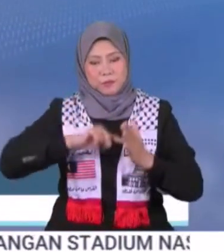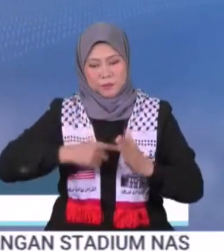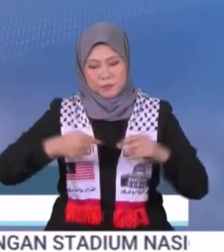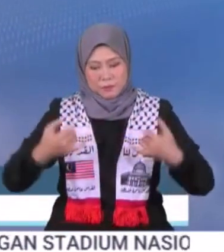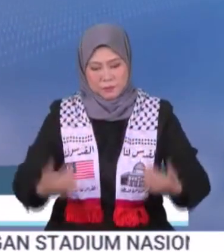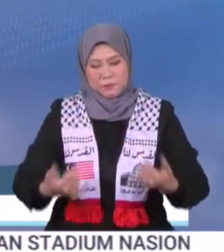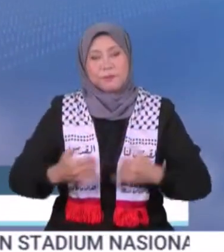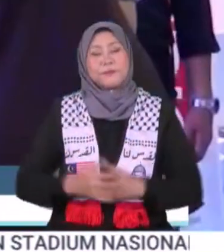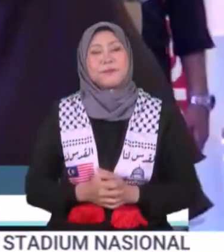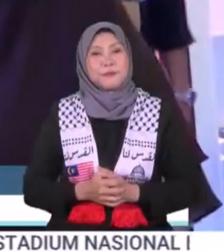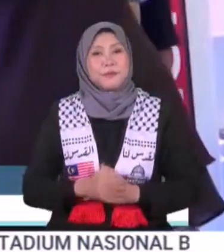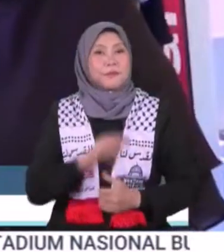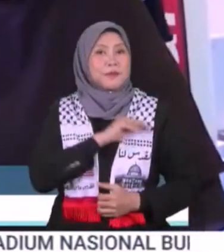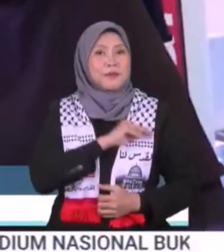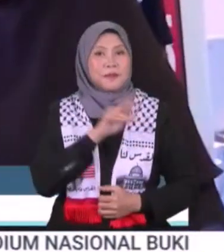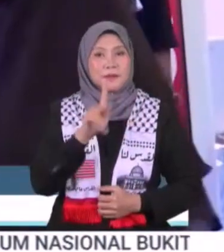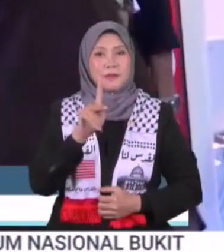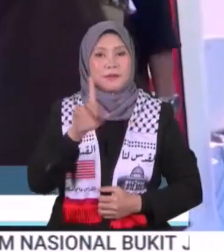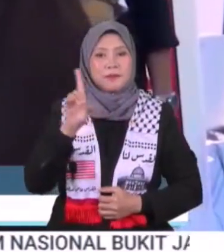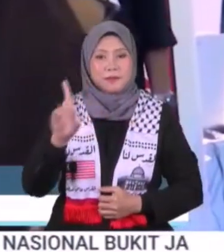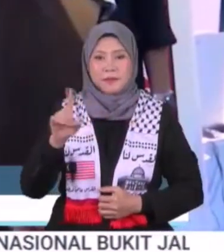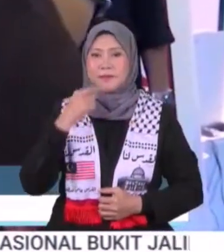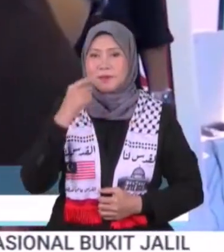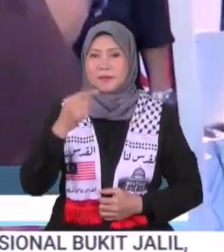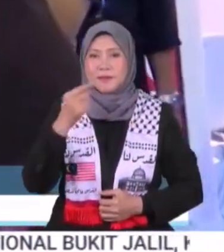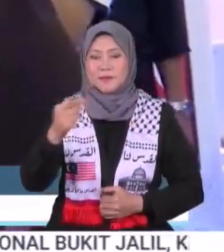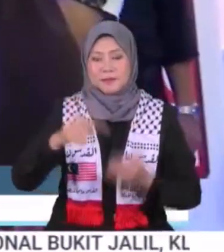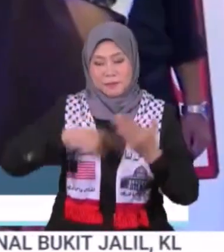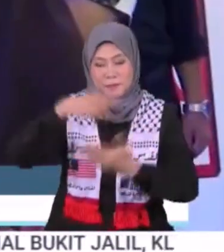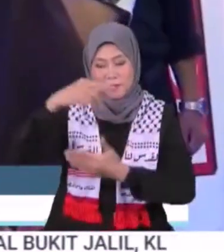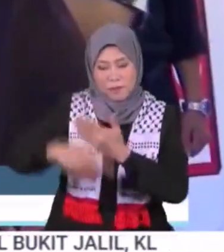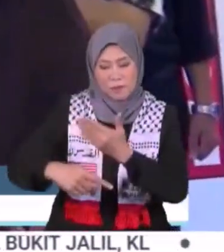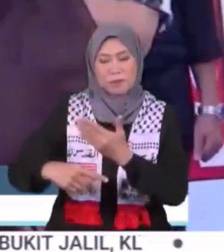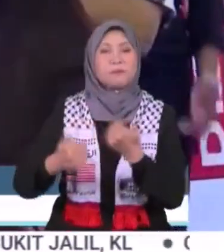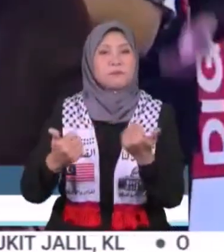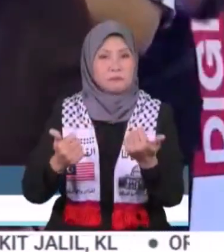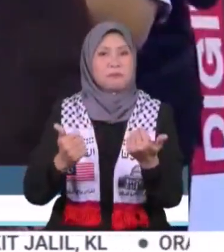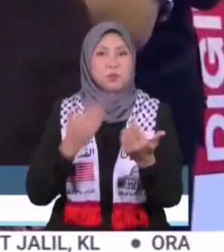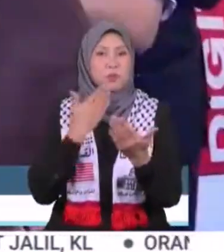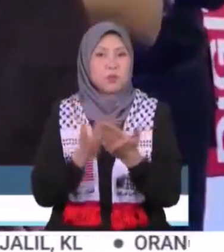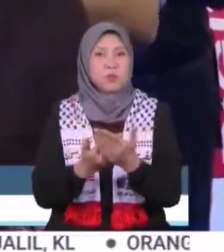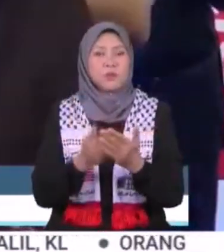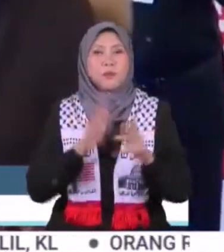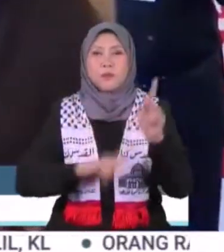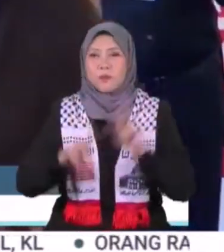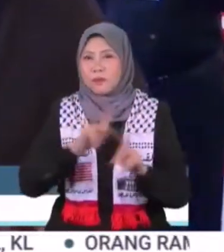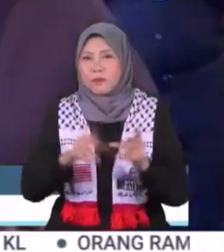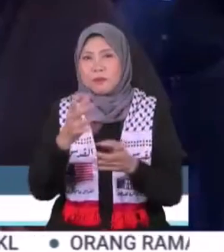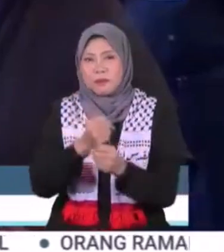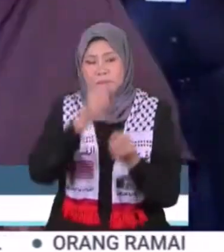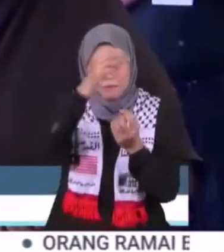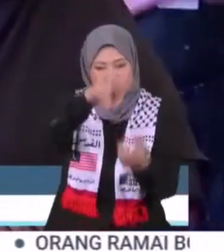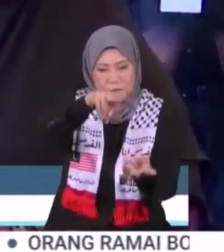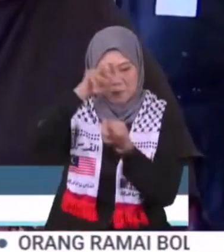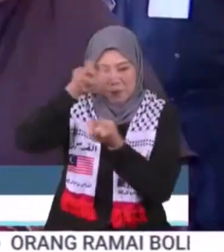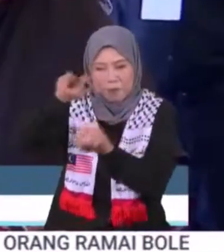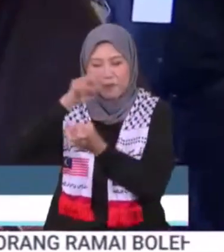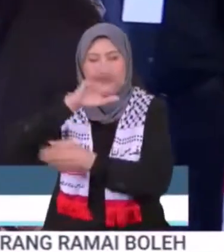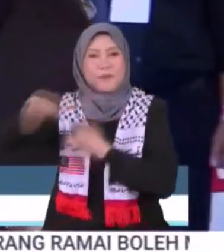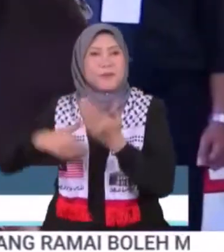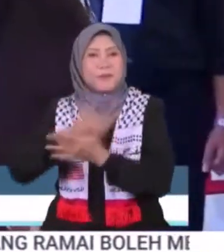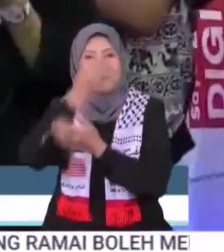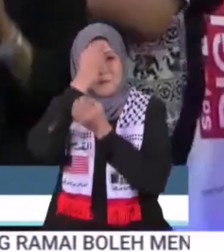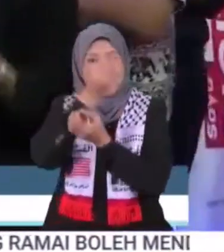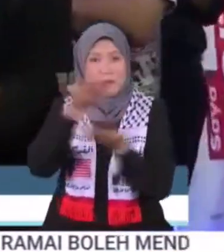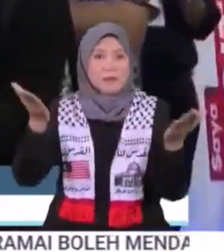ini. Menteri Komunikasi dan Digital Fahmi Fadil berkata program tersebut signifikan untuk orang ramai mendapatkan maklumat daripada semua kementerian